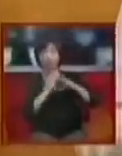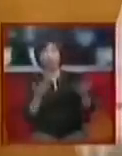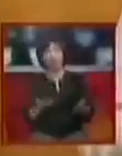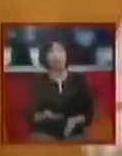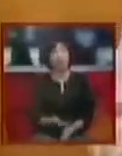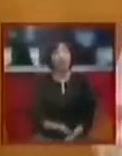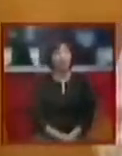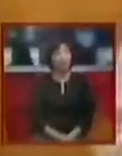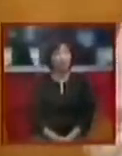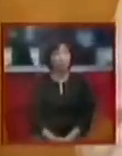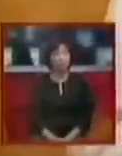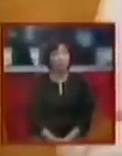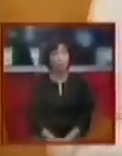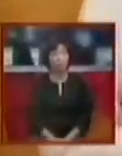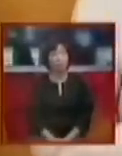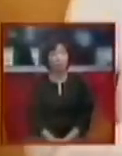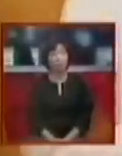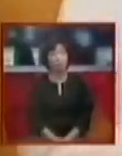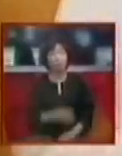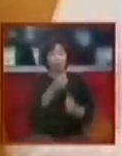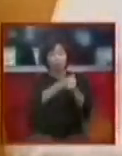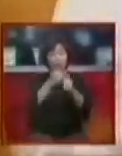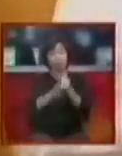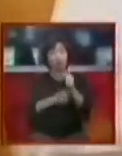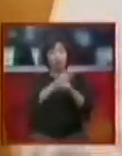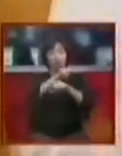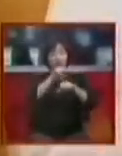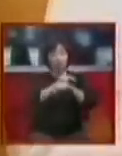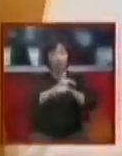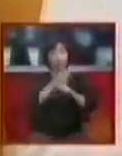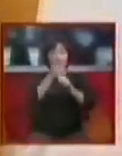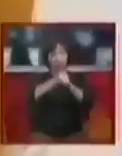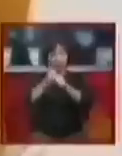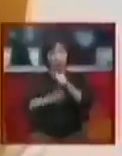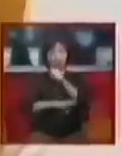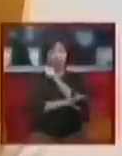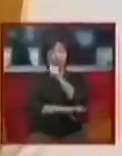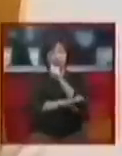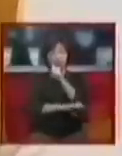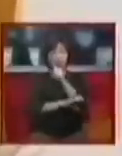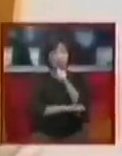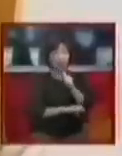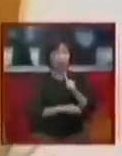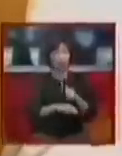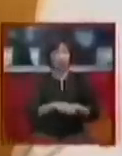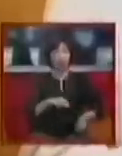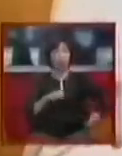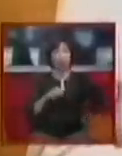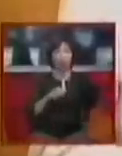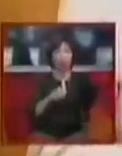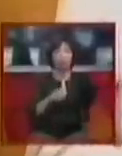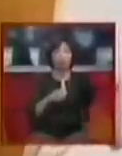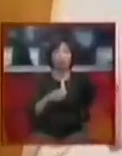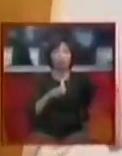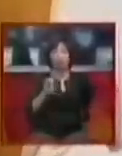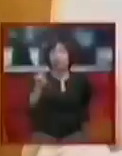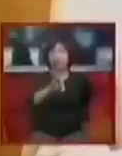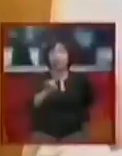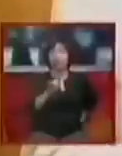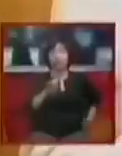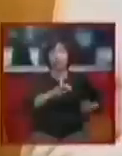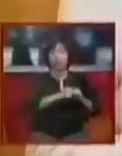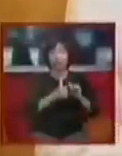ito habang binubuno rin sa bawat bansa sa iba't ibang sulok ng daigdig ang kanilang problema at